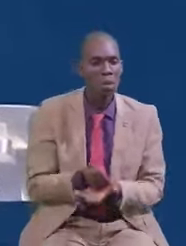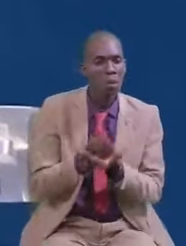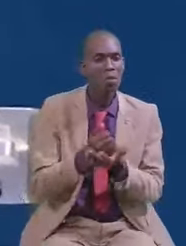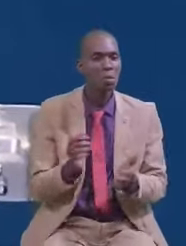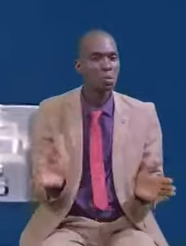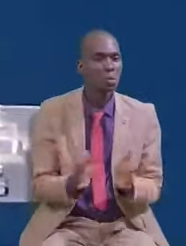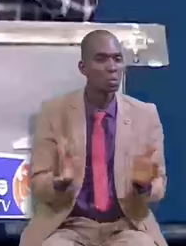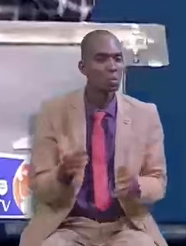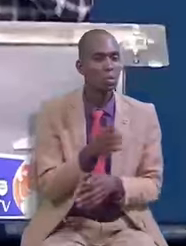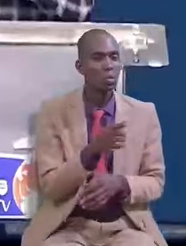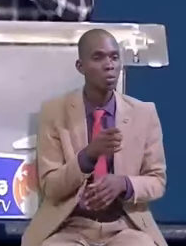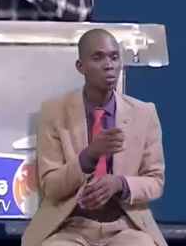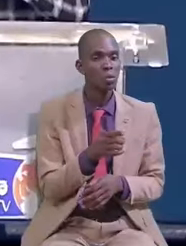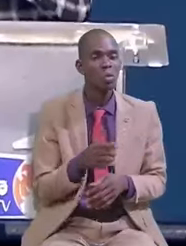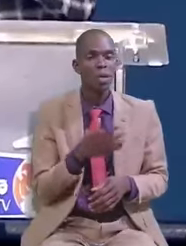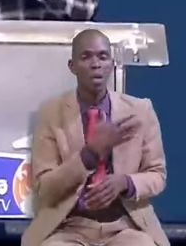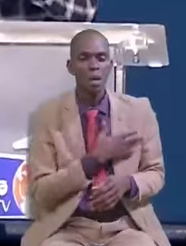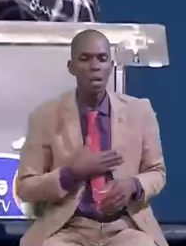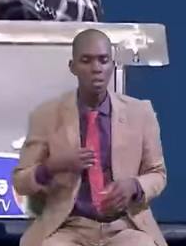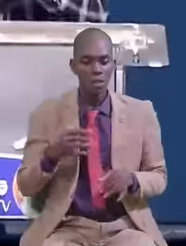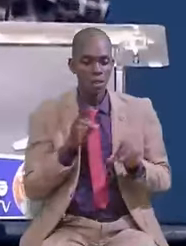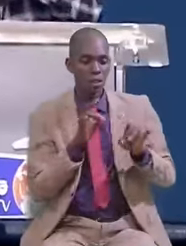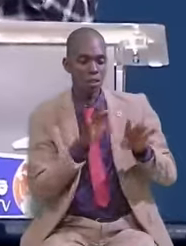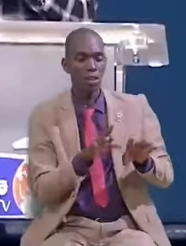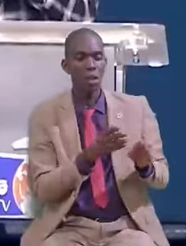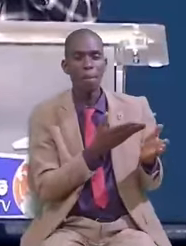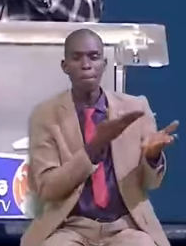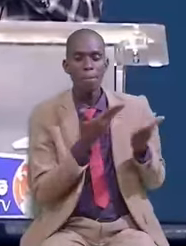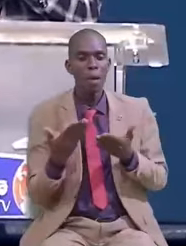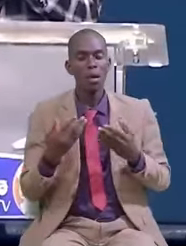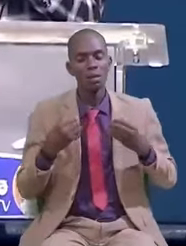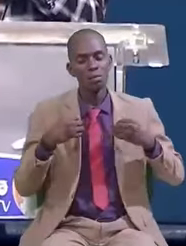n'es plus estimé. Le rejet apporte la dépression.